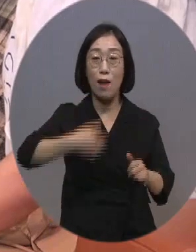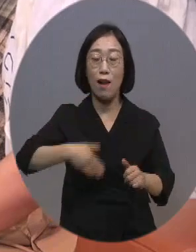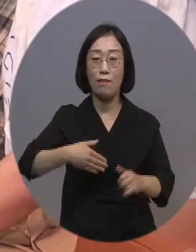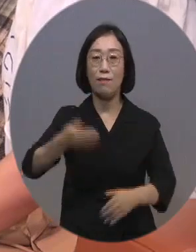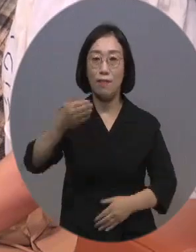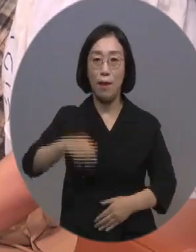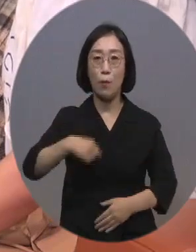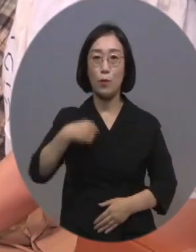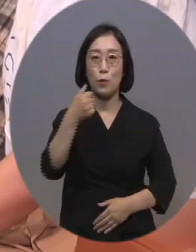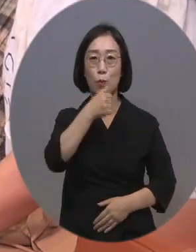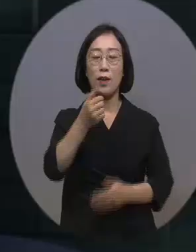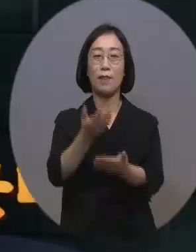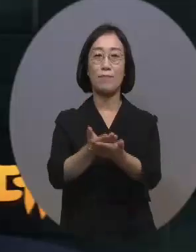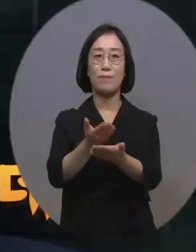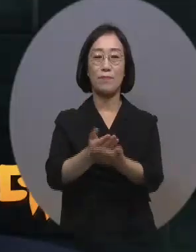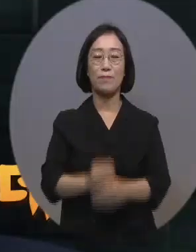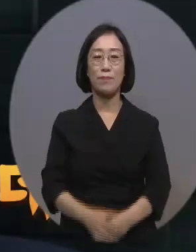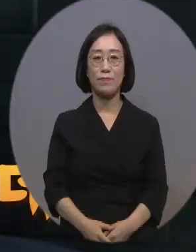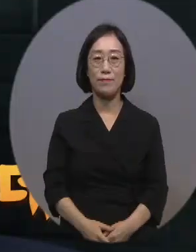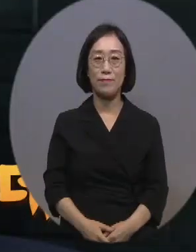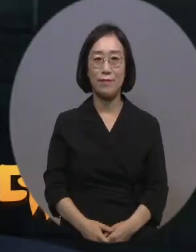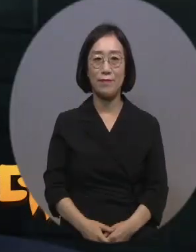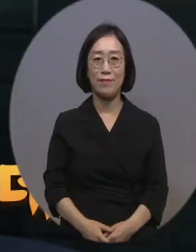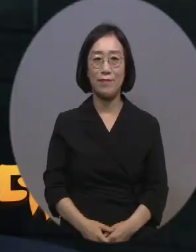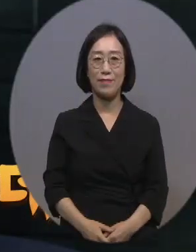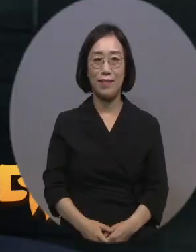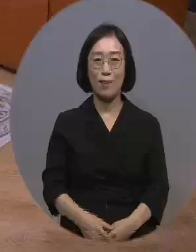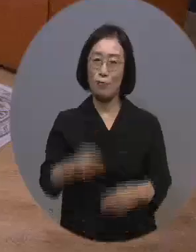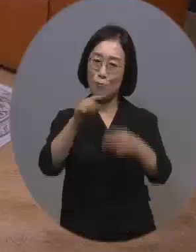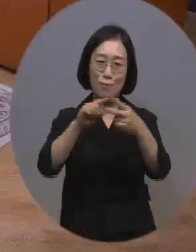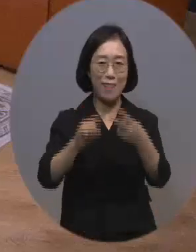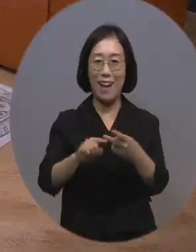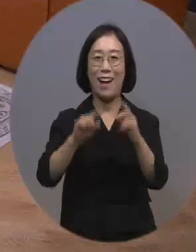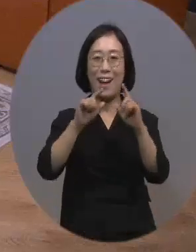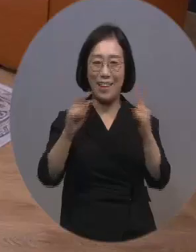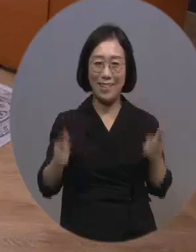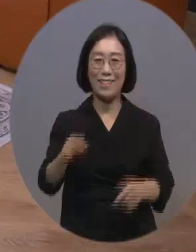이제 자기소개를 좀 부탁드릴게요. 예. 다 아니죠. 다 아닌데?